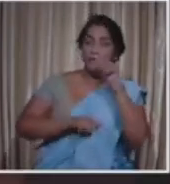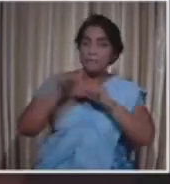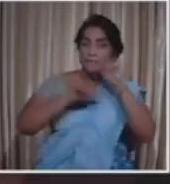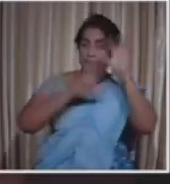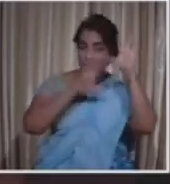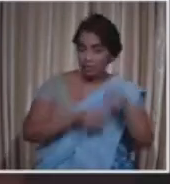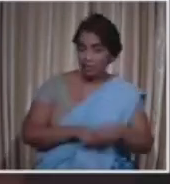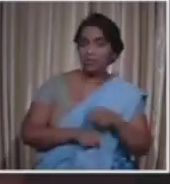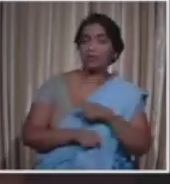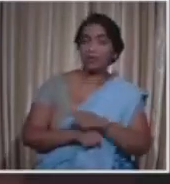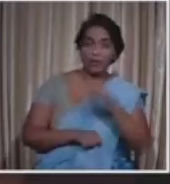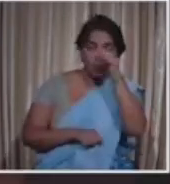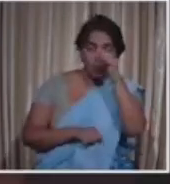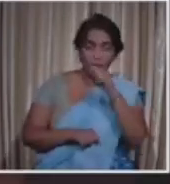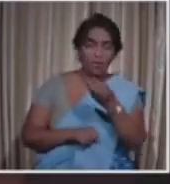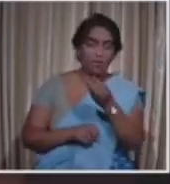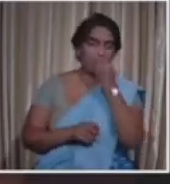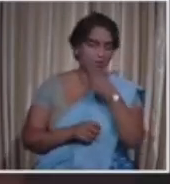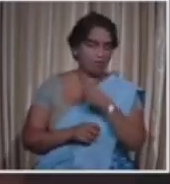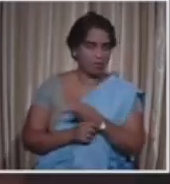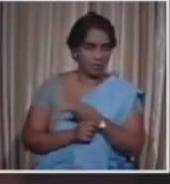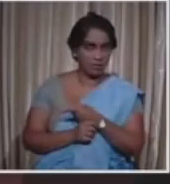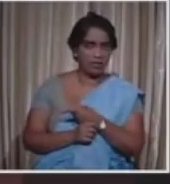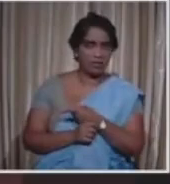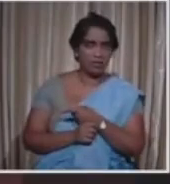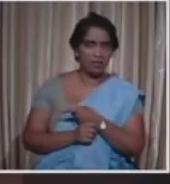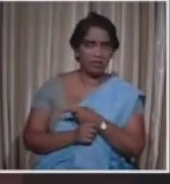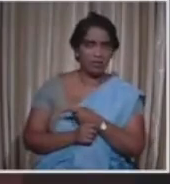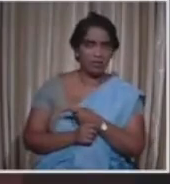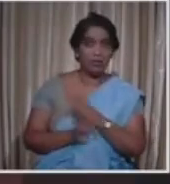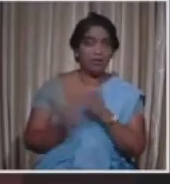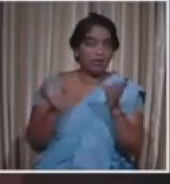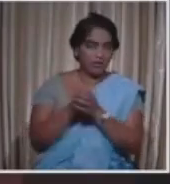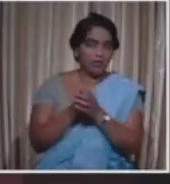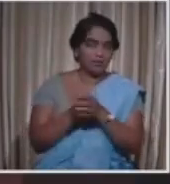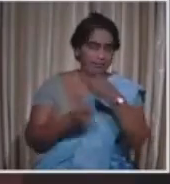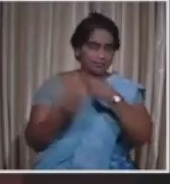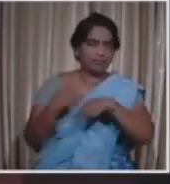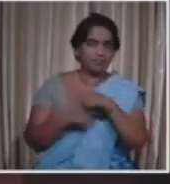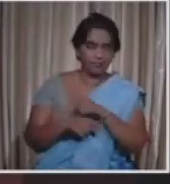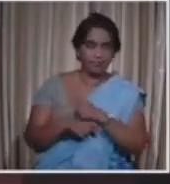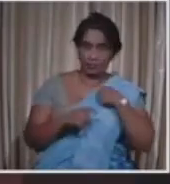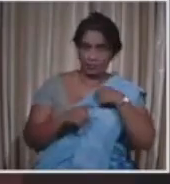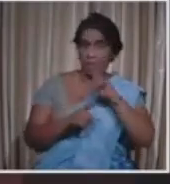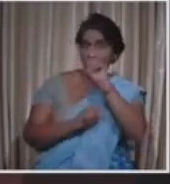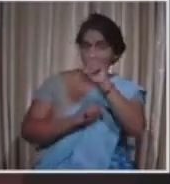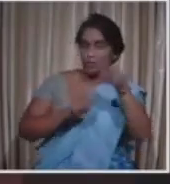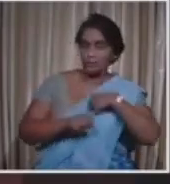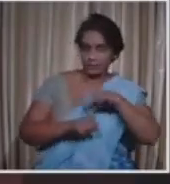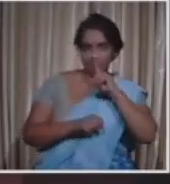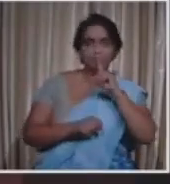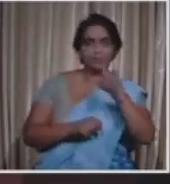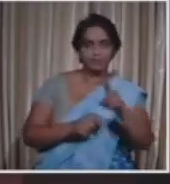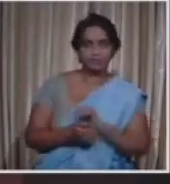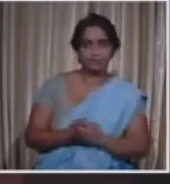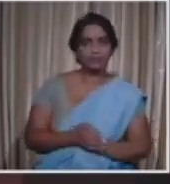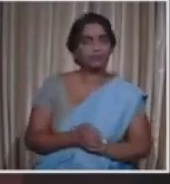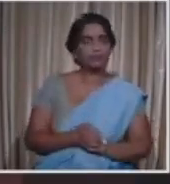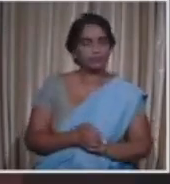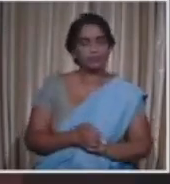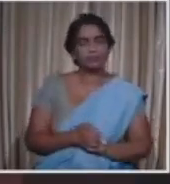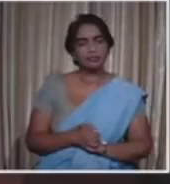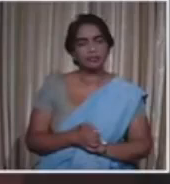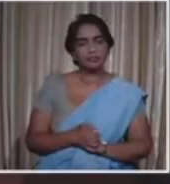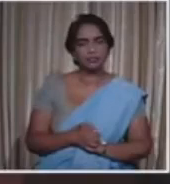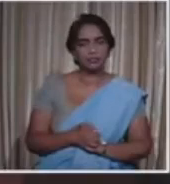ගෙන්නන්නට හොරා කනවා ක්‍රුක්ස්ලා කොට්ටාසයක් අපි කියනනම් ඉස්සරහට කවුද කියලා ක්‍රුක්ස්ලා කොට්ටාසයක්